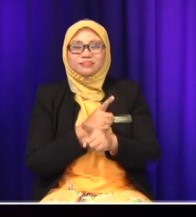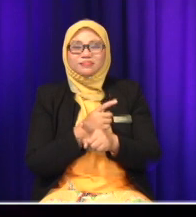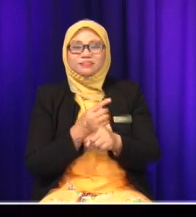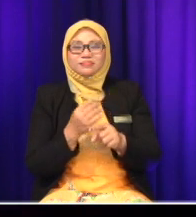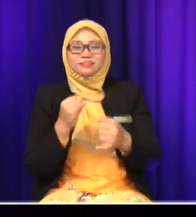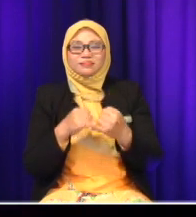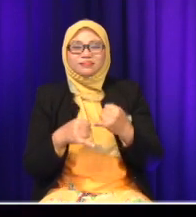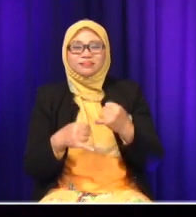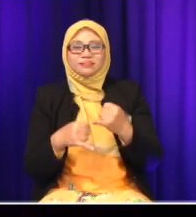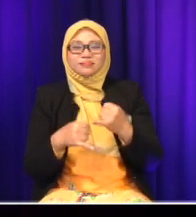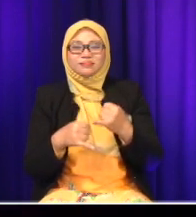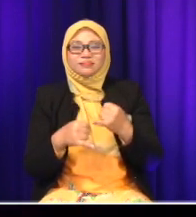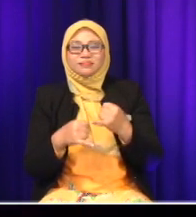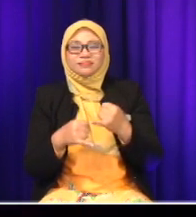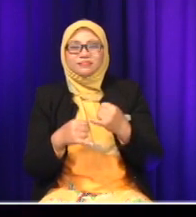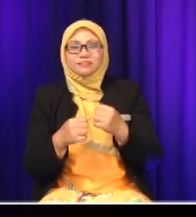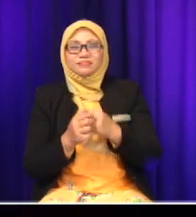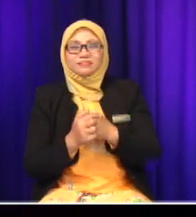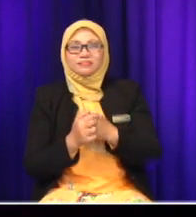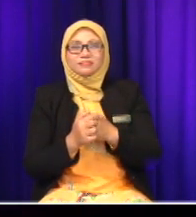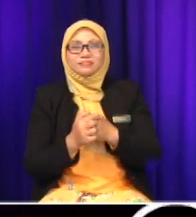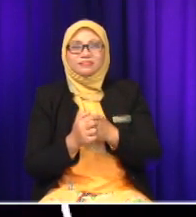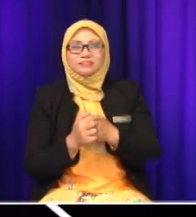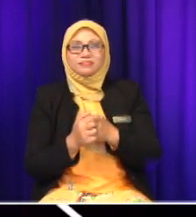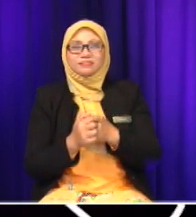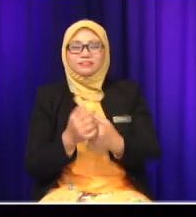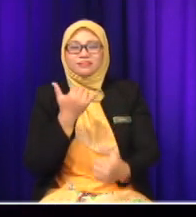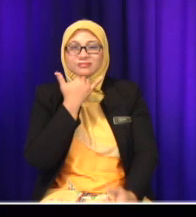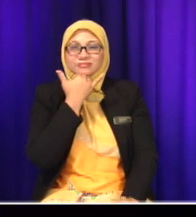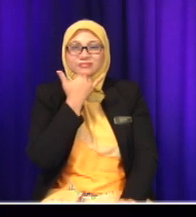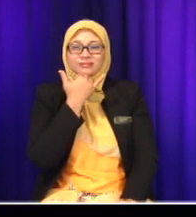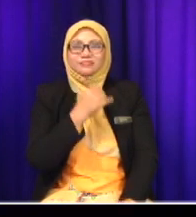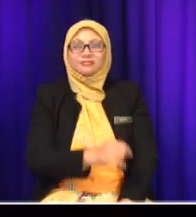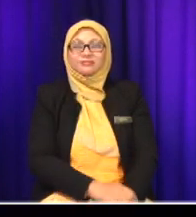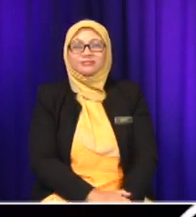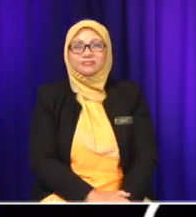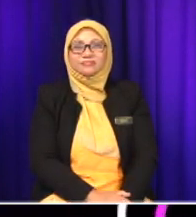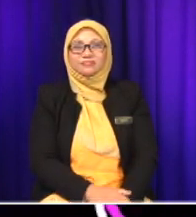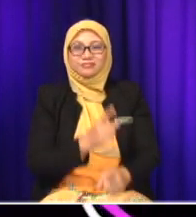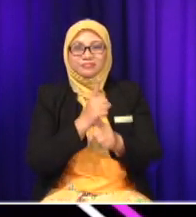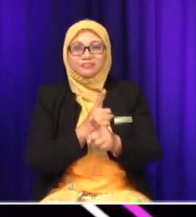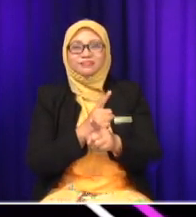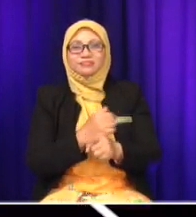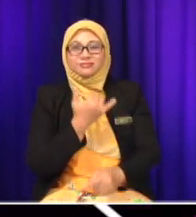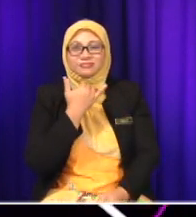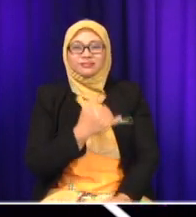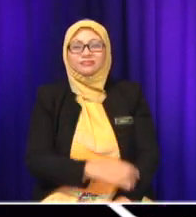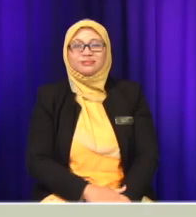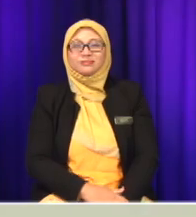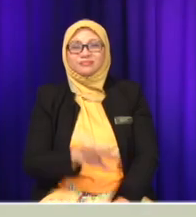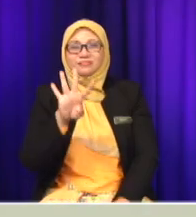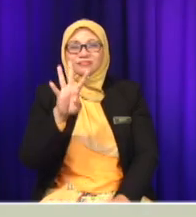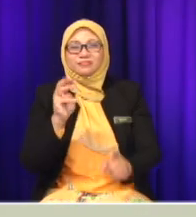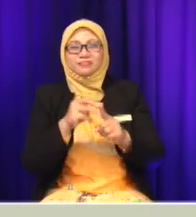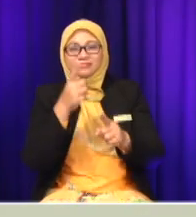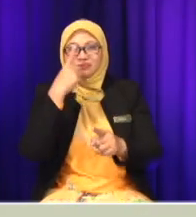yang terakhirala salah salah okey betul salah okey empat markah juga untuk